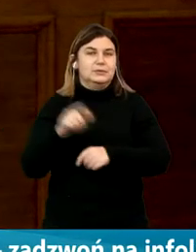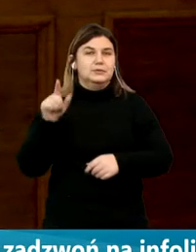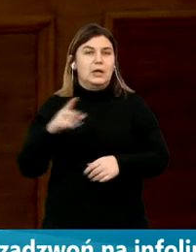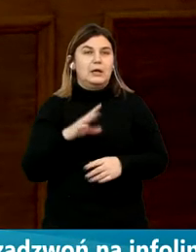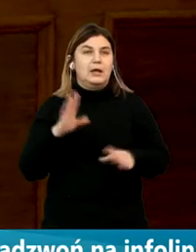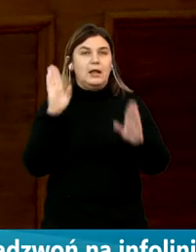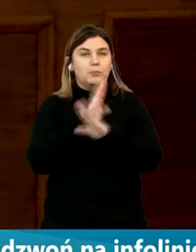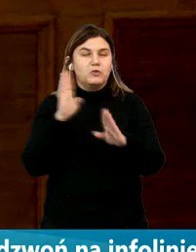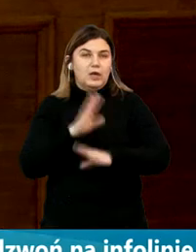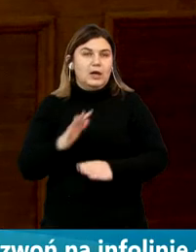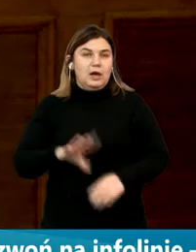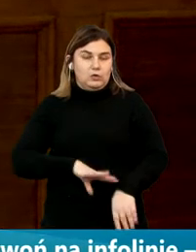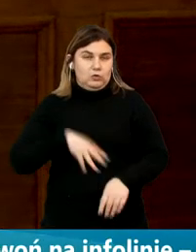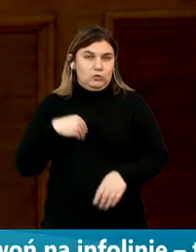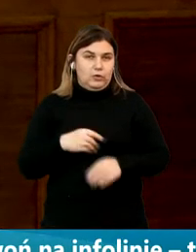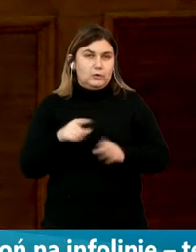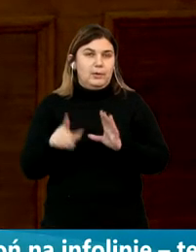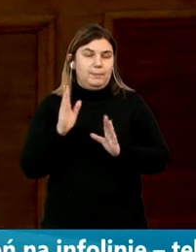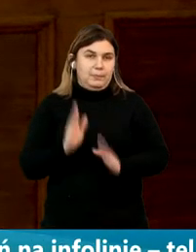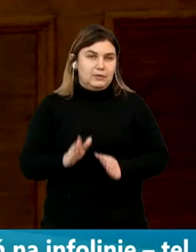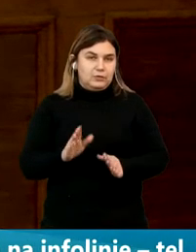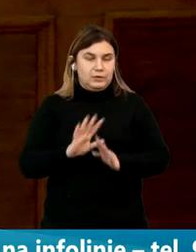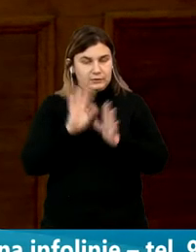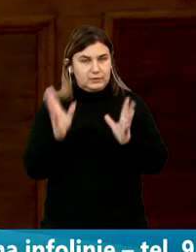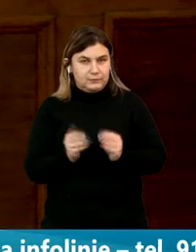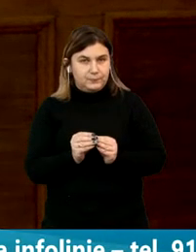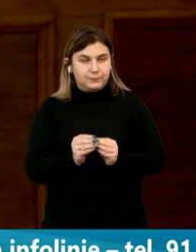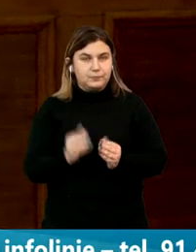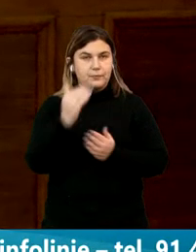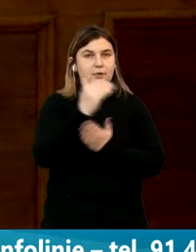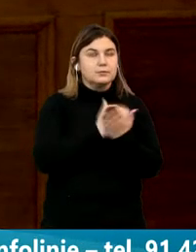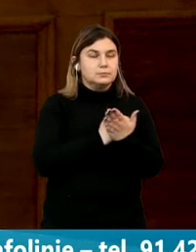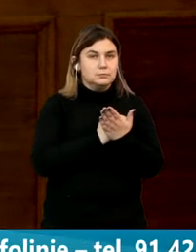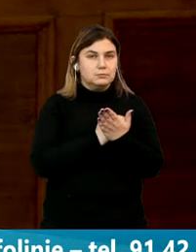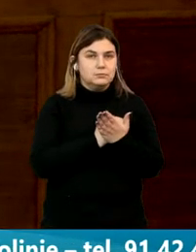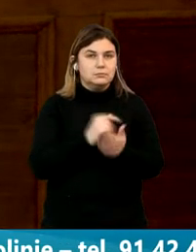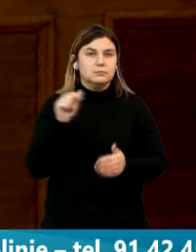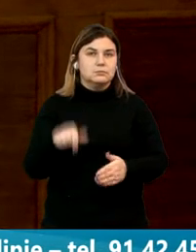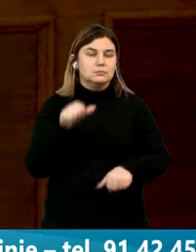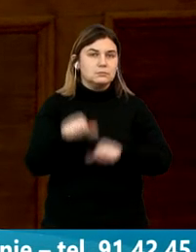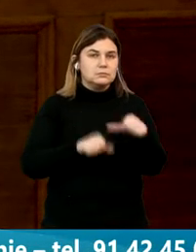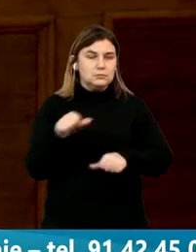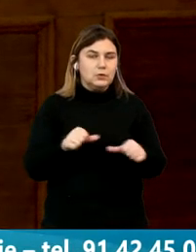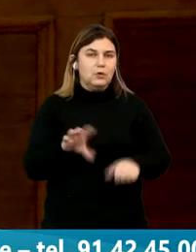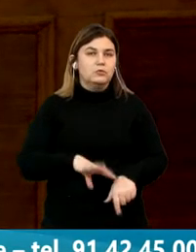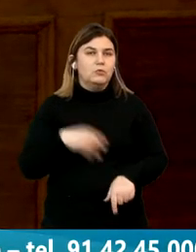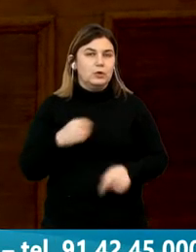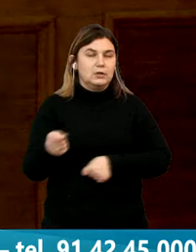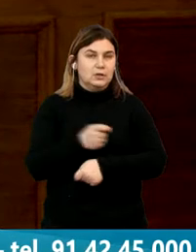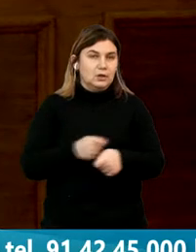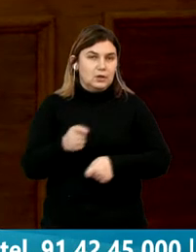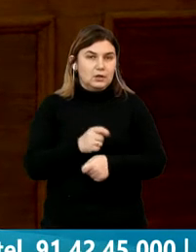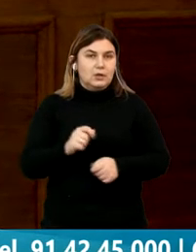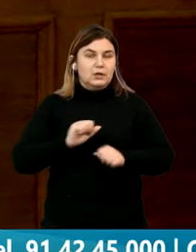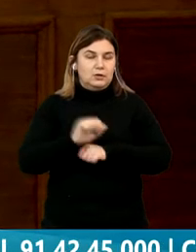świąteczny wszystkim nam się udzieli, choć program tegorocznego kiermaszu świątecznego jest